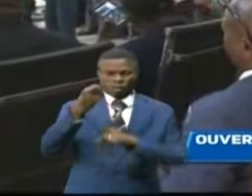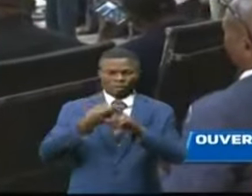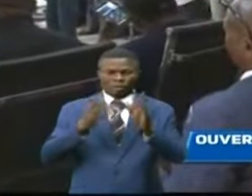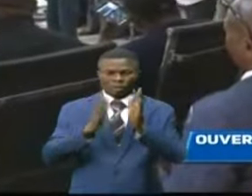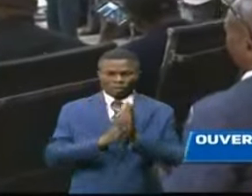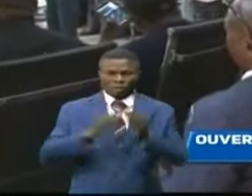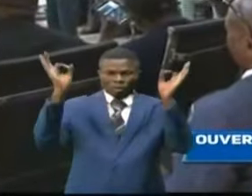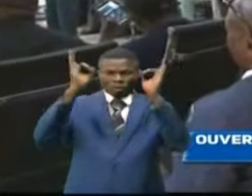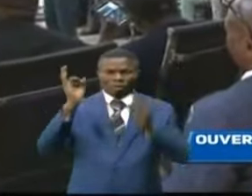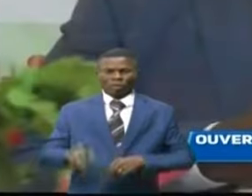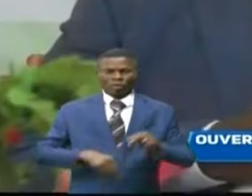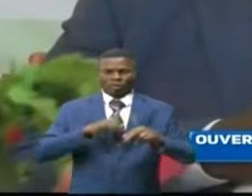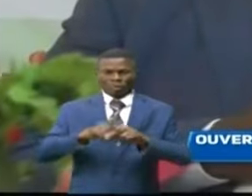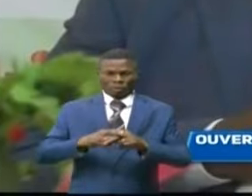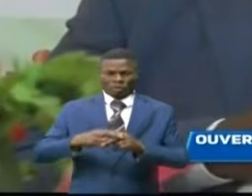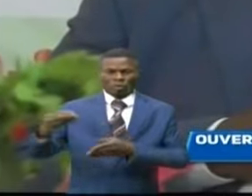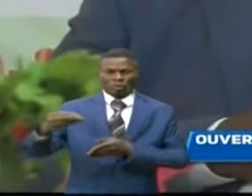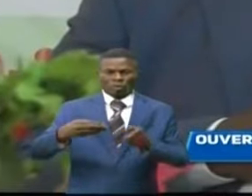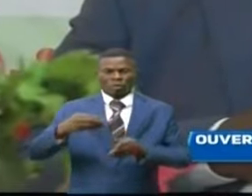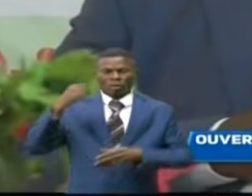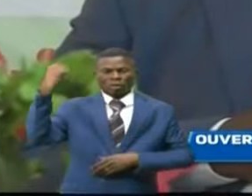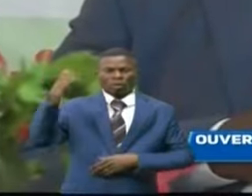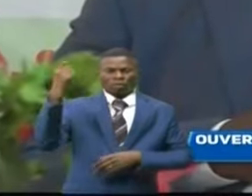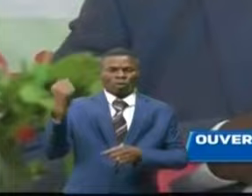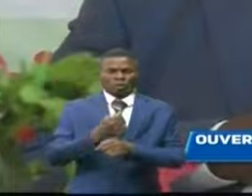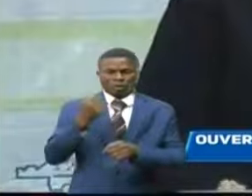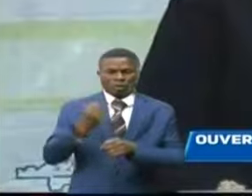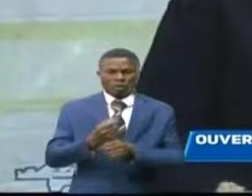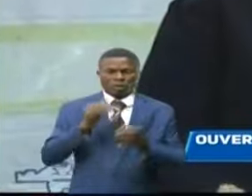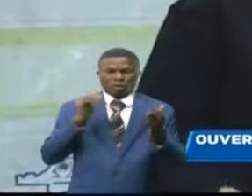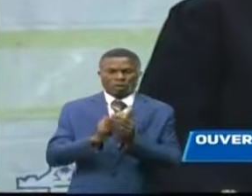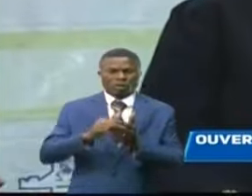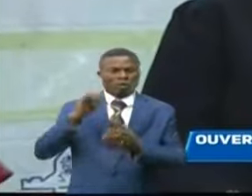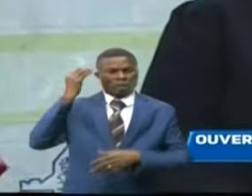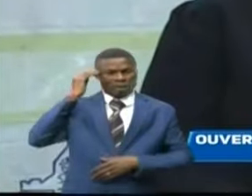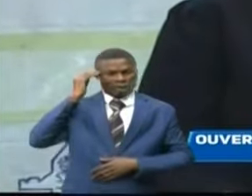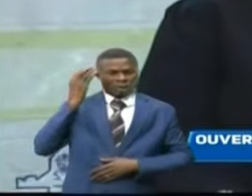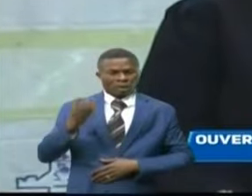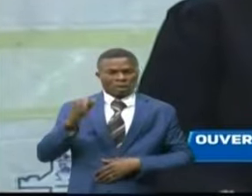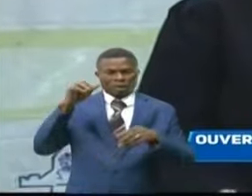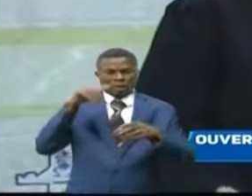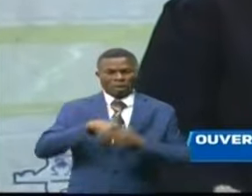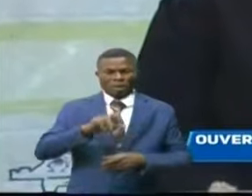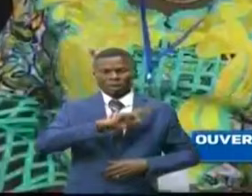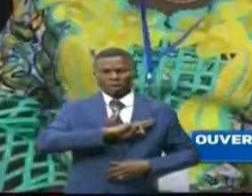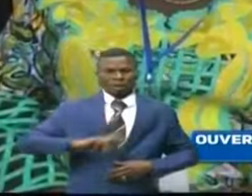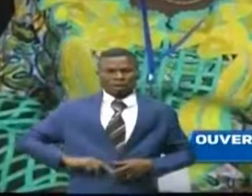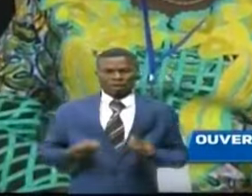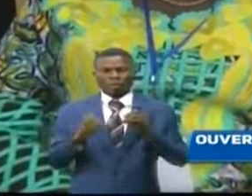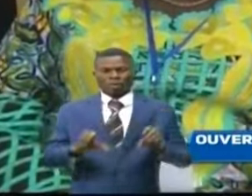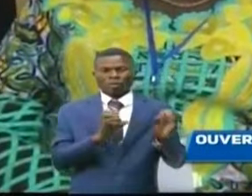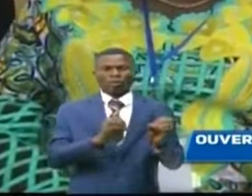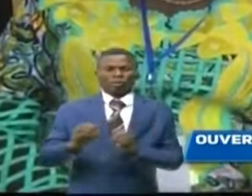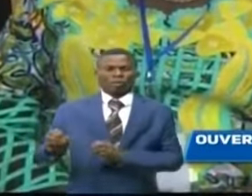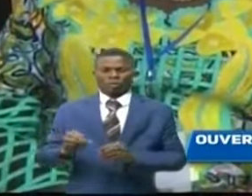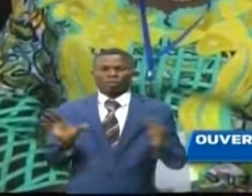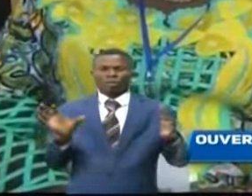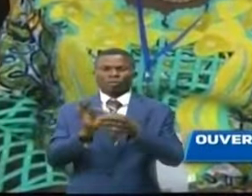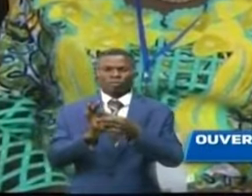national des mobilisations du monde de travail contre le VIH-Sida en RDC, organisé par la